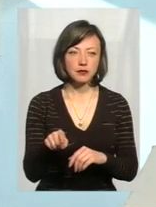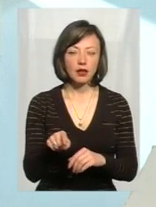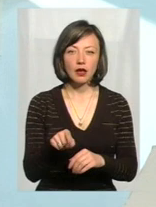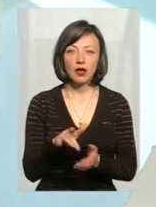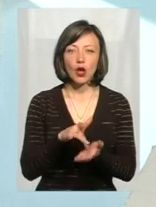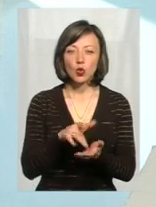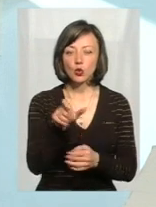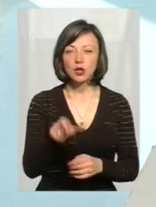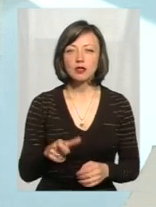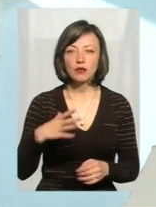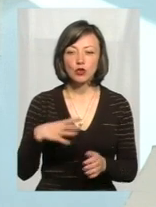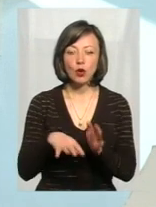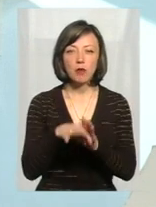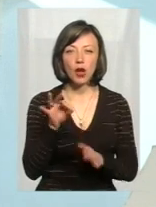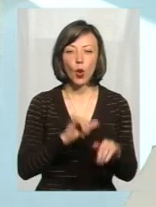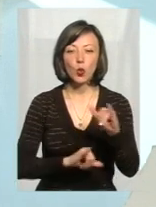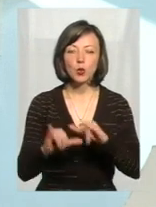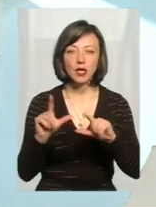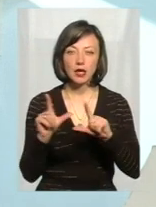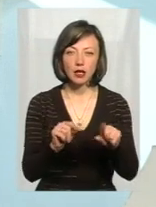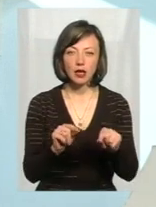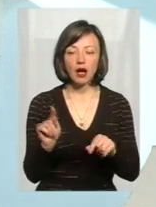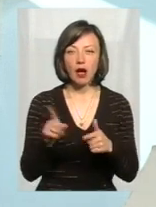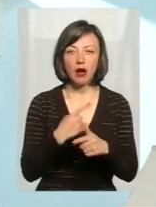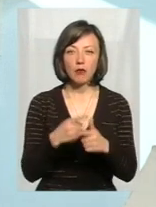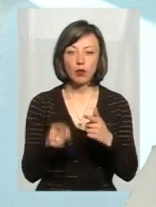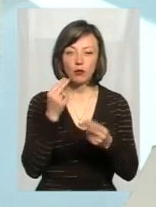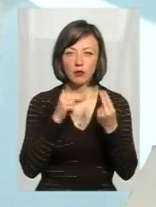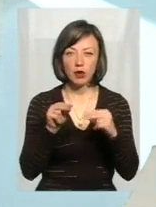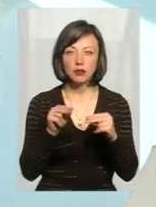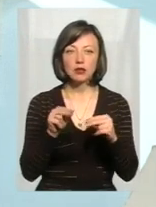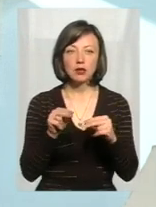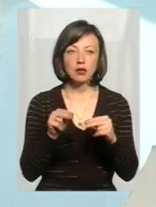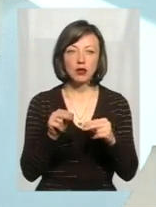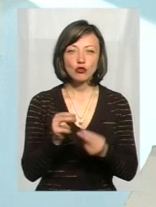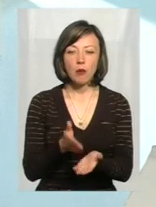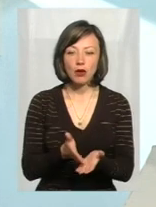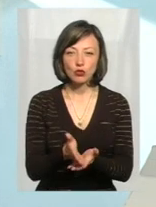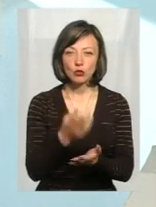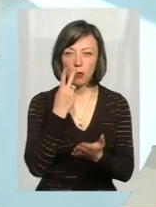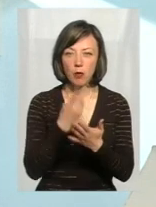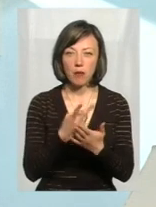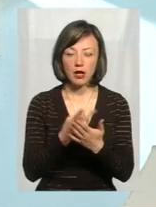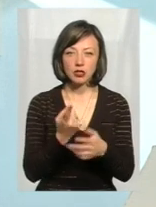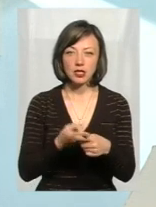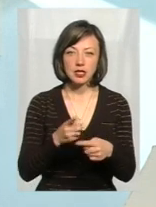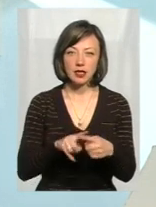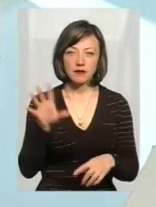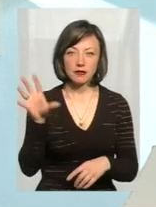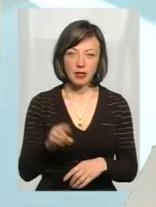екскурсанту, туристу доводиться обирати, куди їхати, або навіть як оптимальніше покласти маршрут, щоб побачити ось це